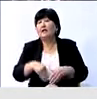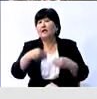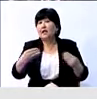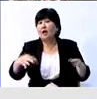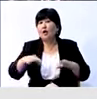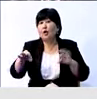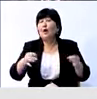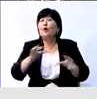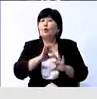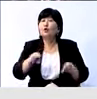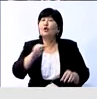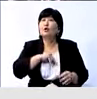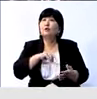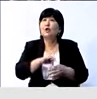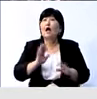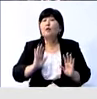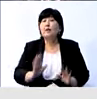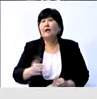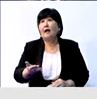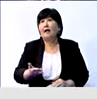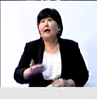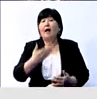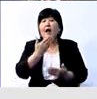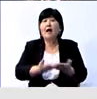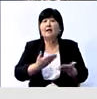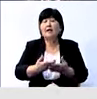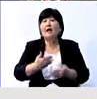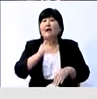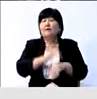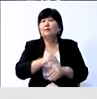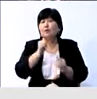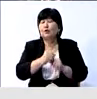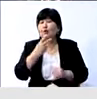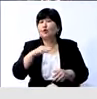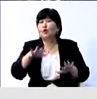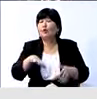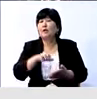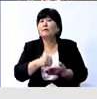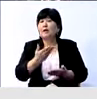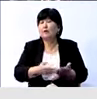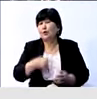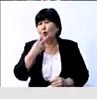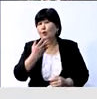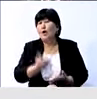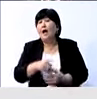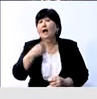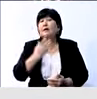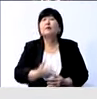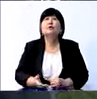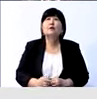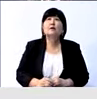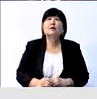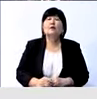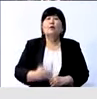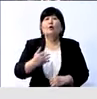оларға түсіндірме жұмыстарын жүргізді. Бірақ аталған фактілер күнделікті біз көреміз, орын алып жатқан мәселелерді көріп отырамыз. Яғни атап айтатын болатын болсақ,